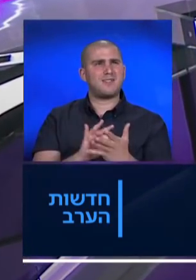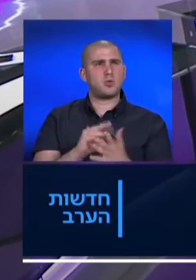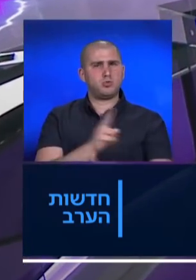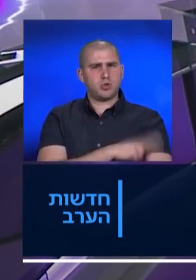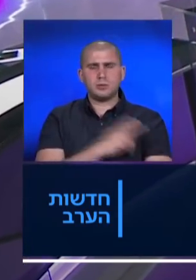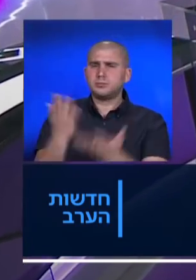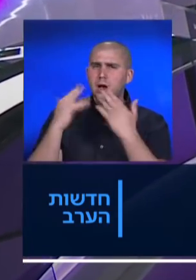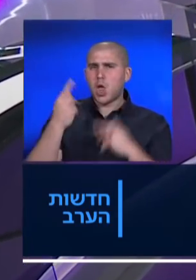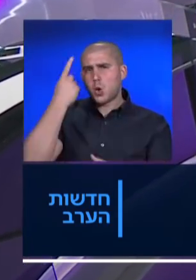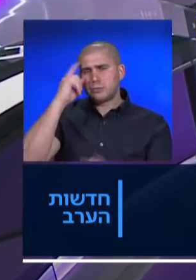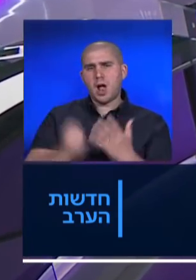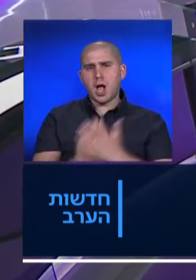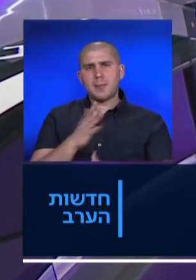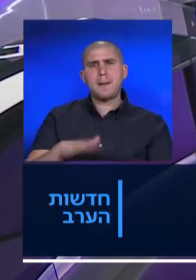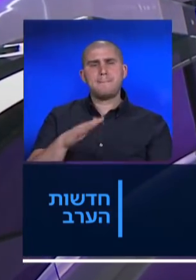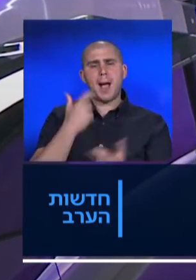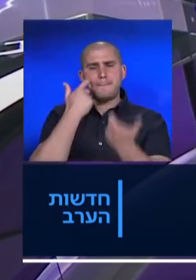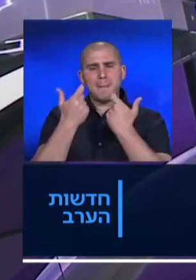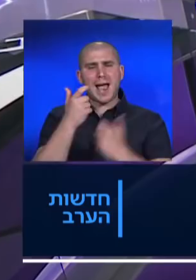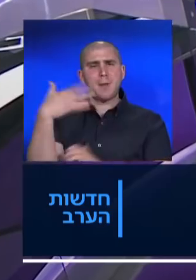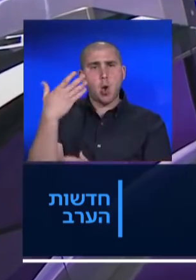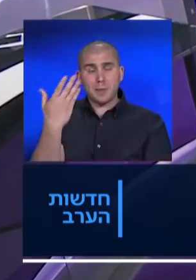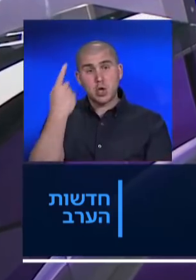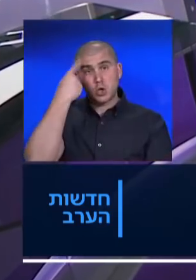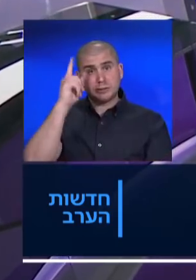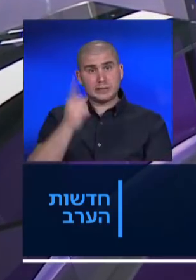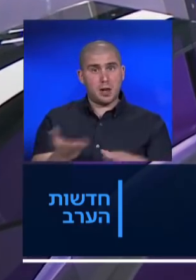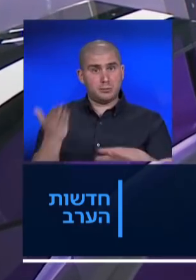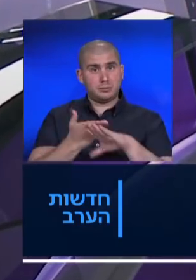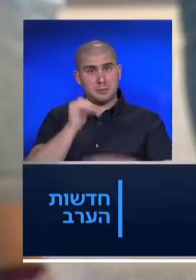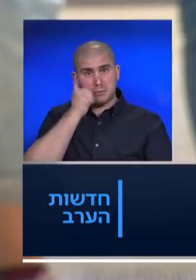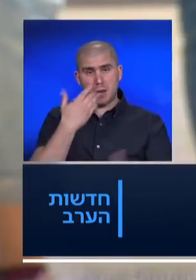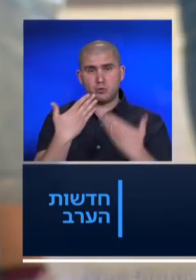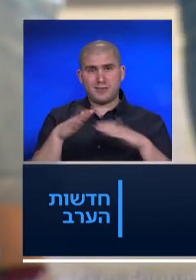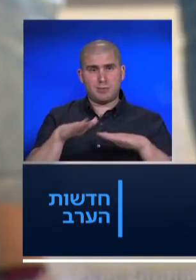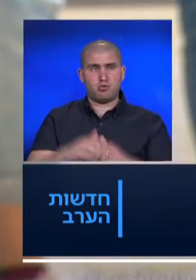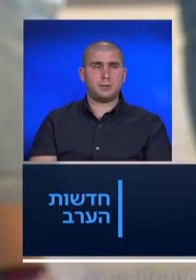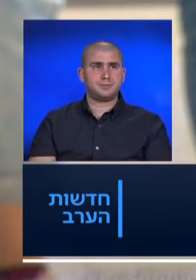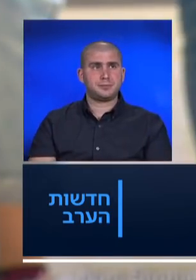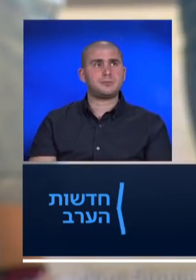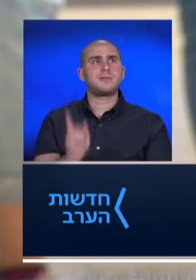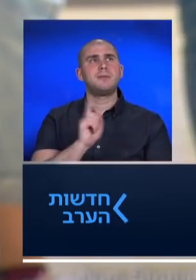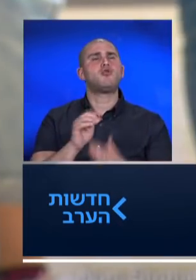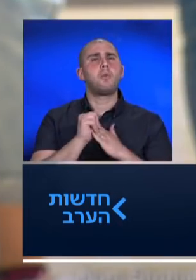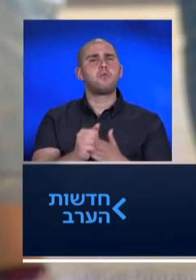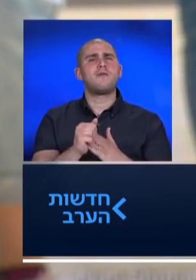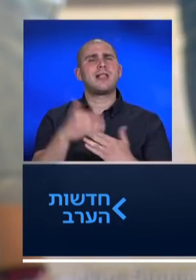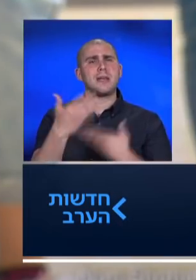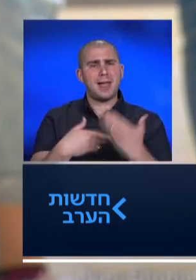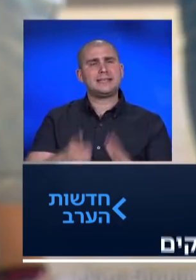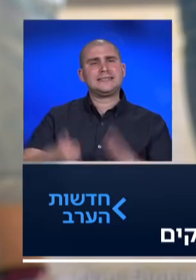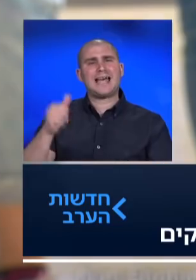להקמת מערך פקחים לאומי, יוזמה שאמורה לעלות לדיון מחר בישיבת הממשלה. כן, מי שמוביל את המהלך הזה הוא השר ארדן. הדרישה